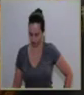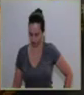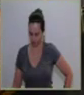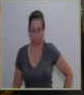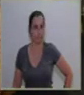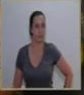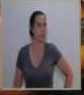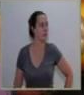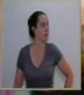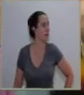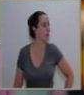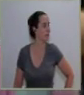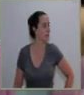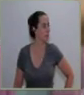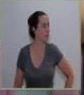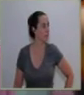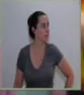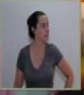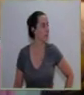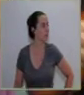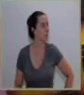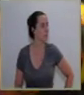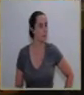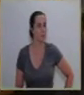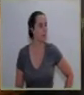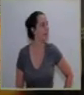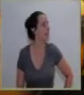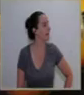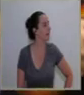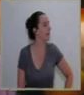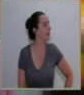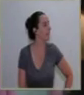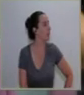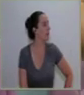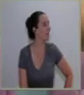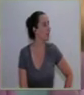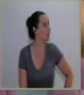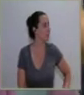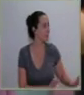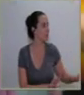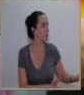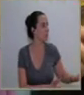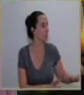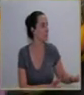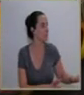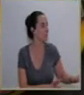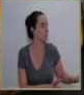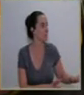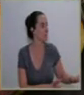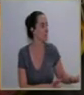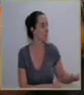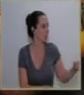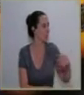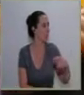I'm sorry, בן סלע. I'm not me. בני סלע. בוא נראה, הוא